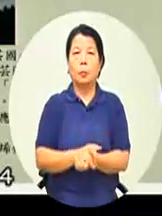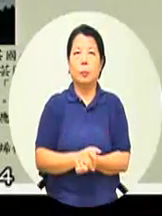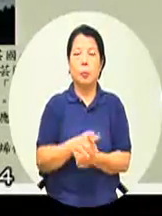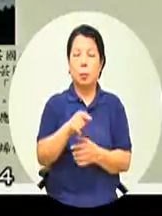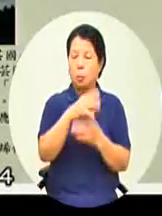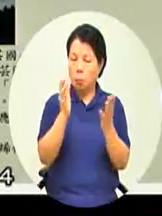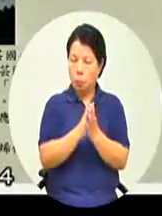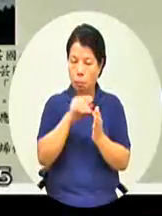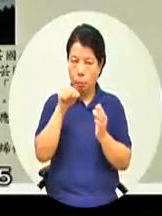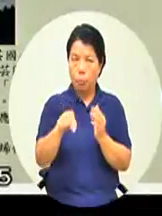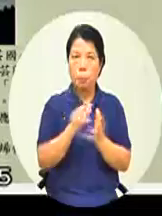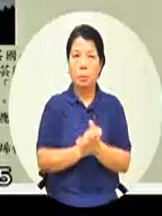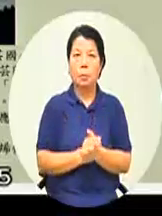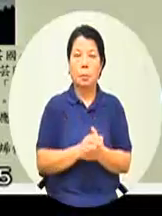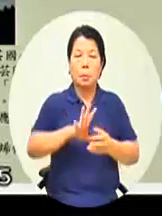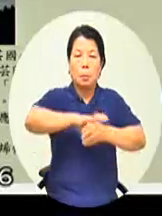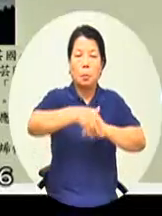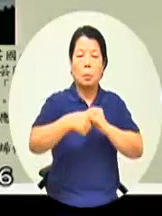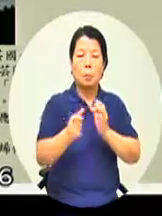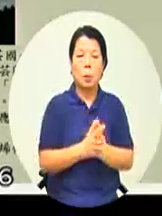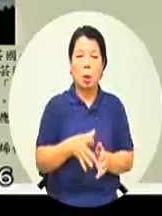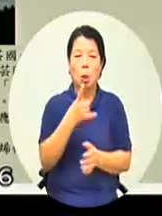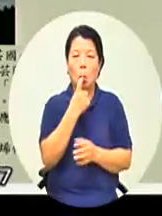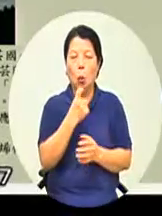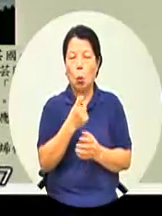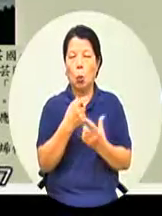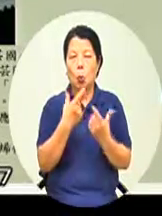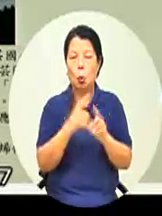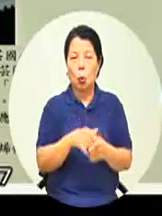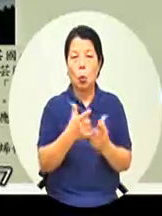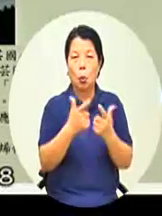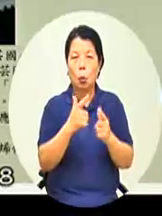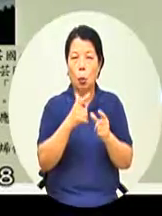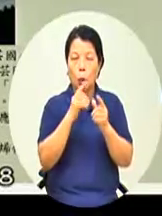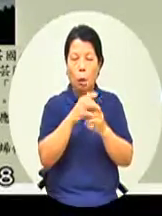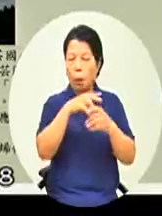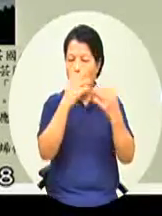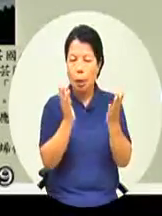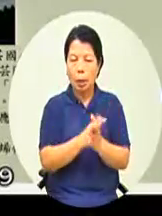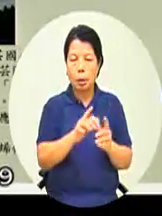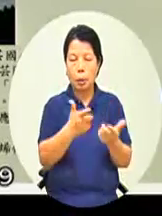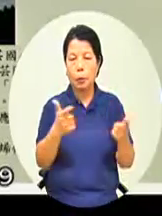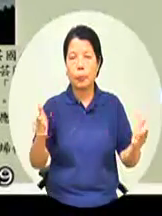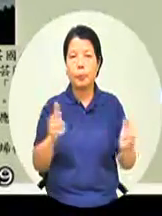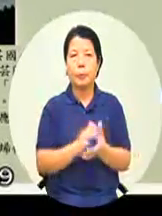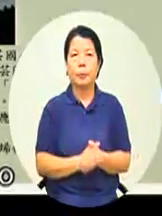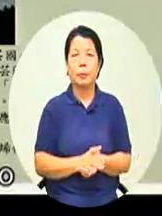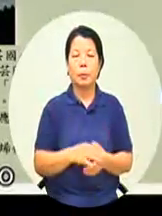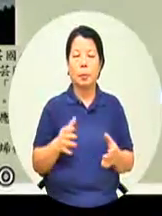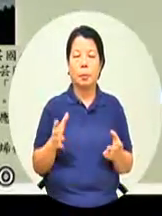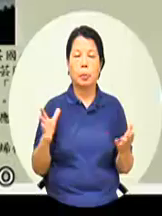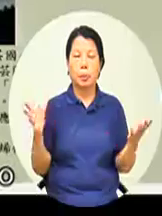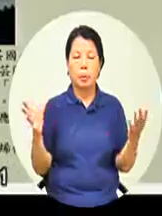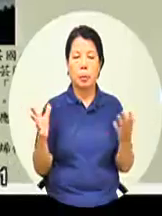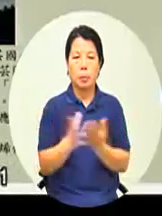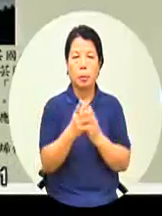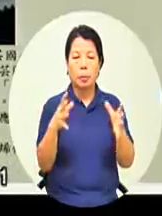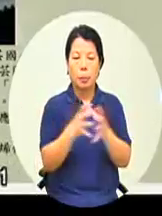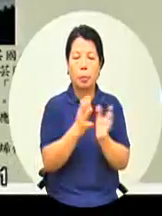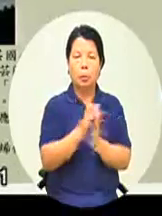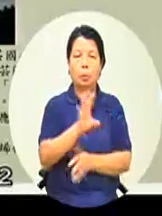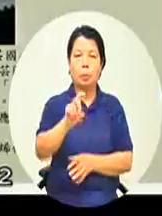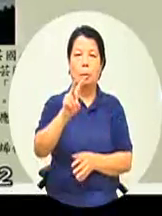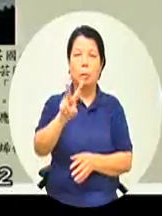在这吼，哦，只要包括氯乙烯啦、环氧乙烷啦、等等啦吼，总共有那么